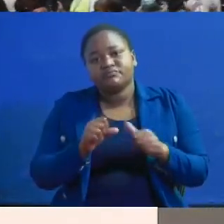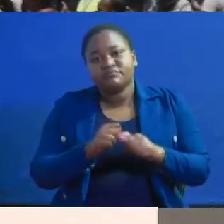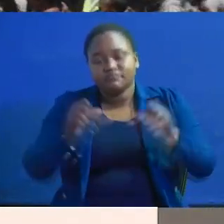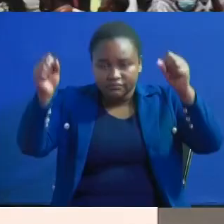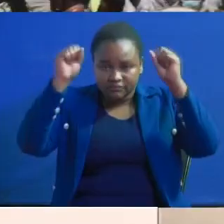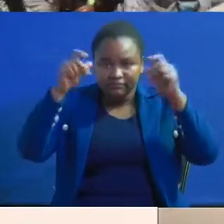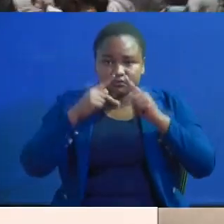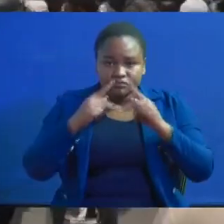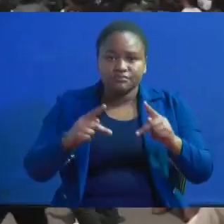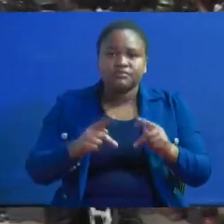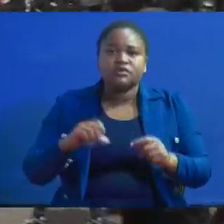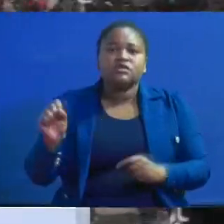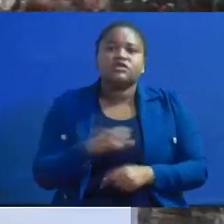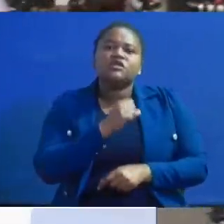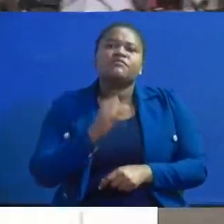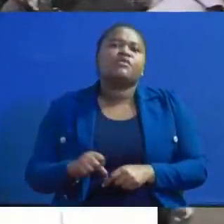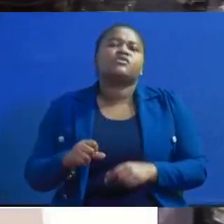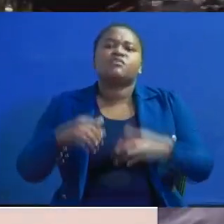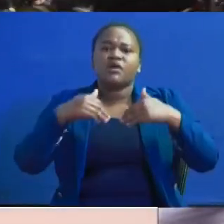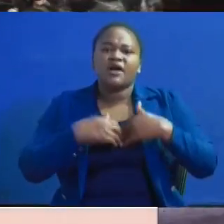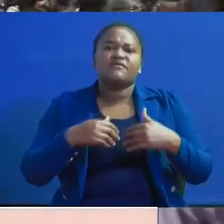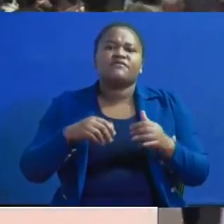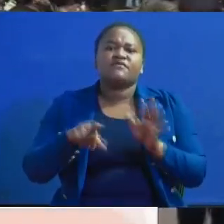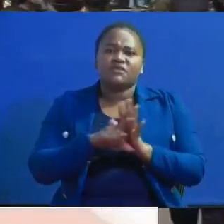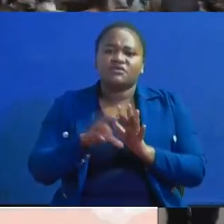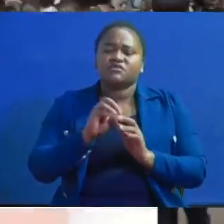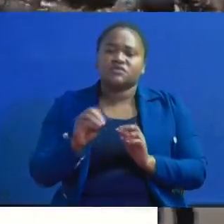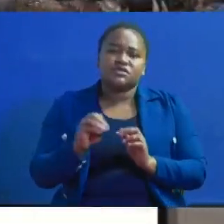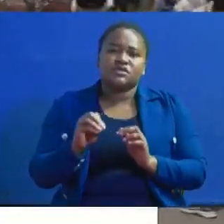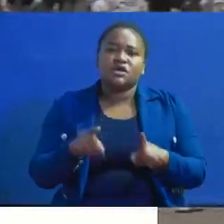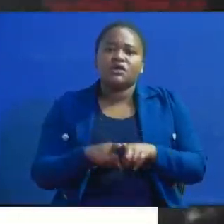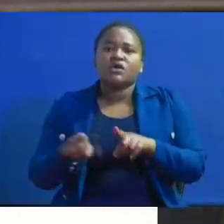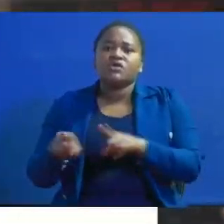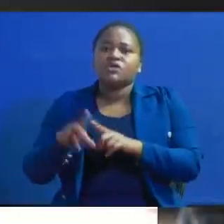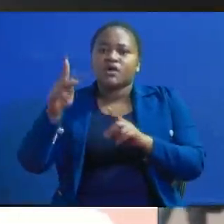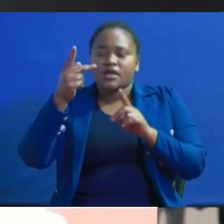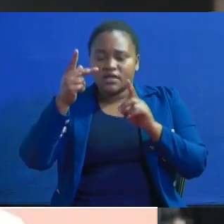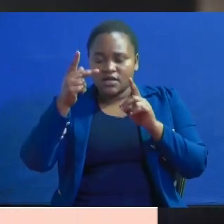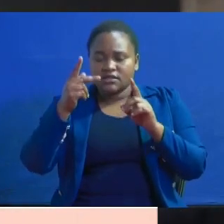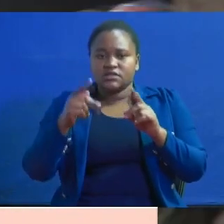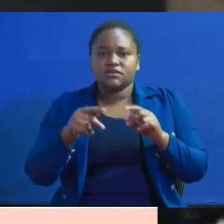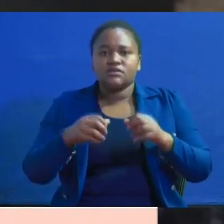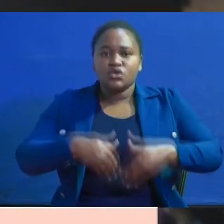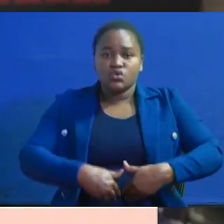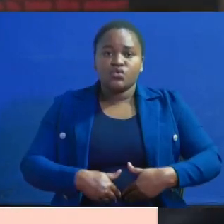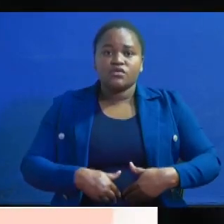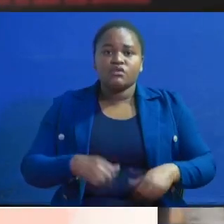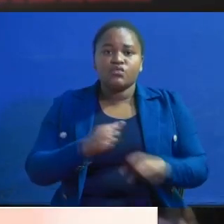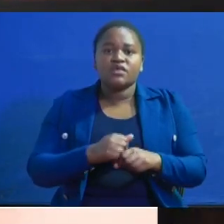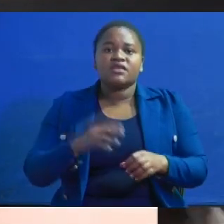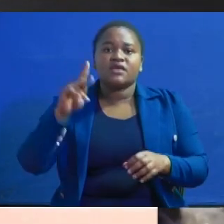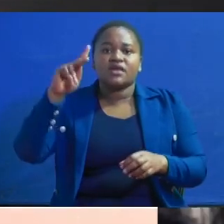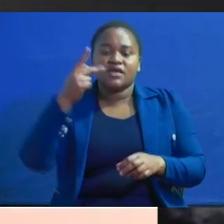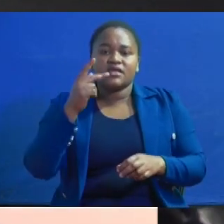ya amani hayapaswi kamwe kuwa makosa ya hatia na kwamba vijana wa Kenya wakiwa na bendera ya taifa